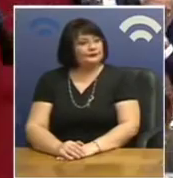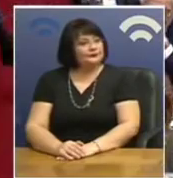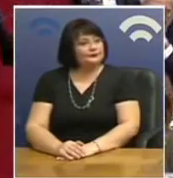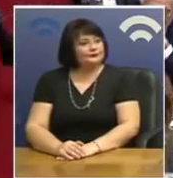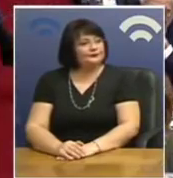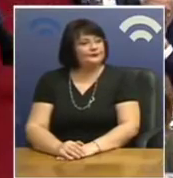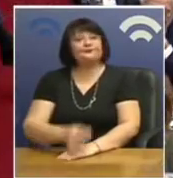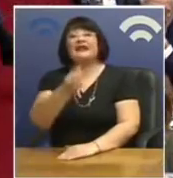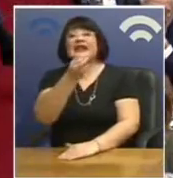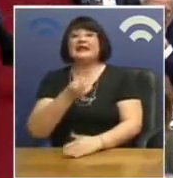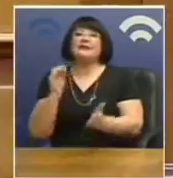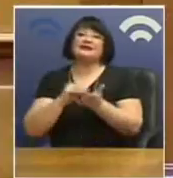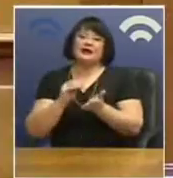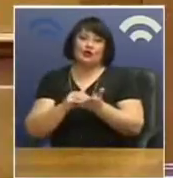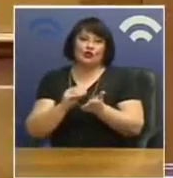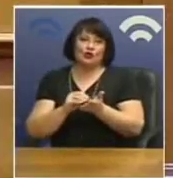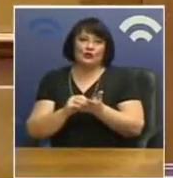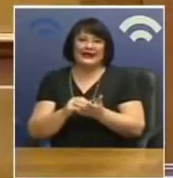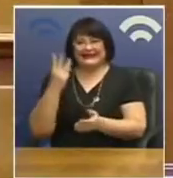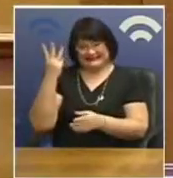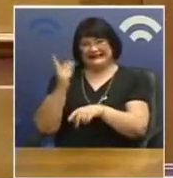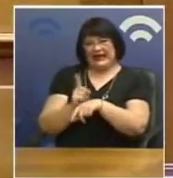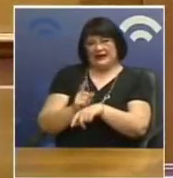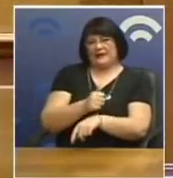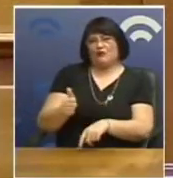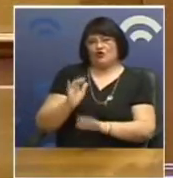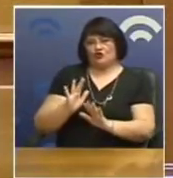Είπατε επίσης, δώστε μου 3 λεπτά μόνο κύριε Πρόεδρε,